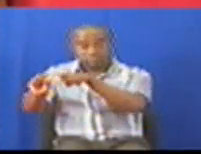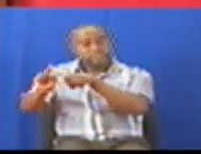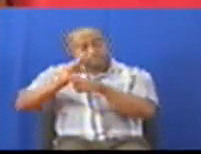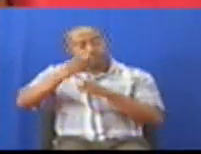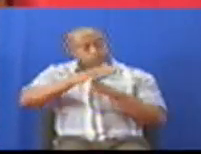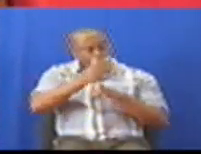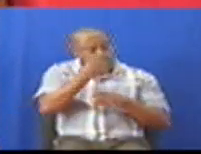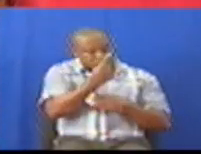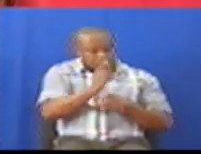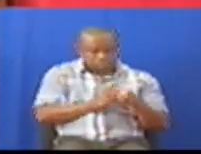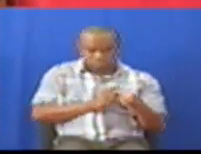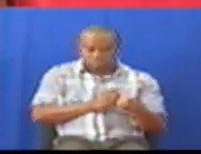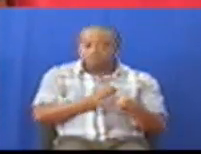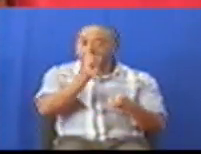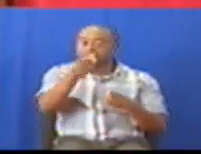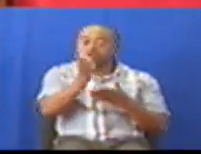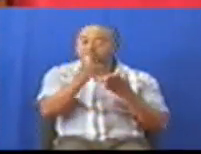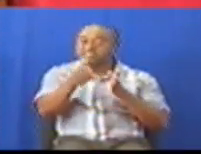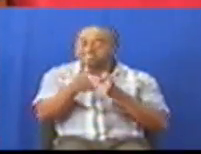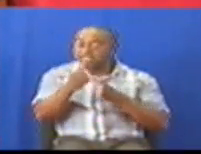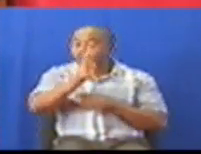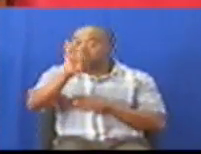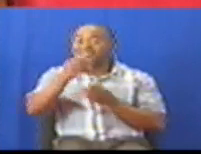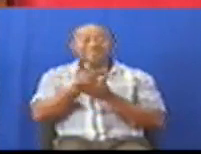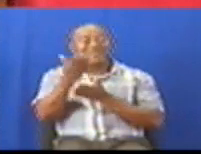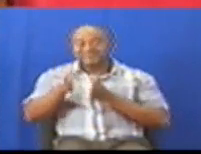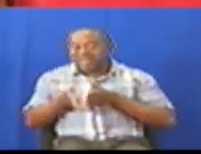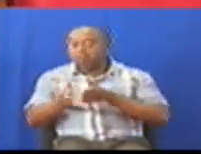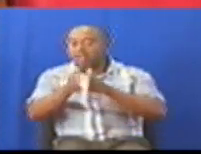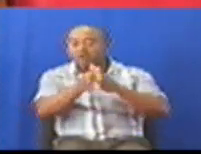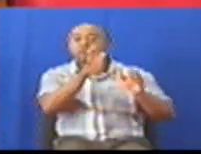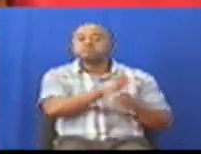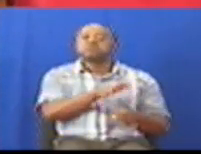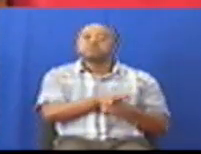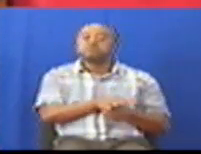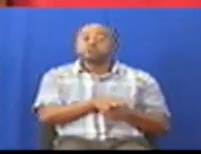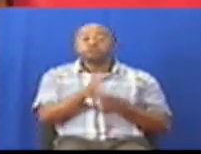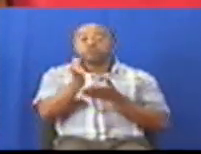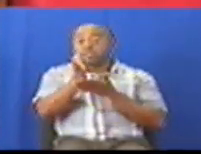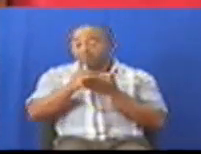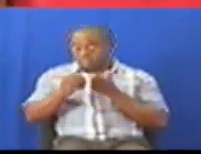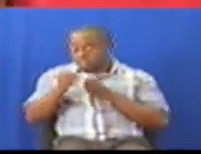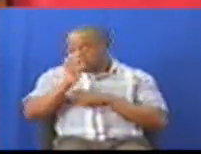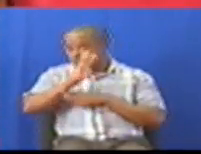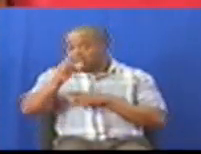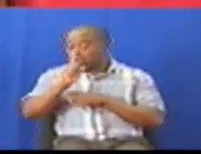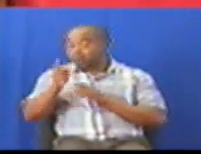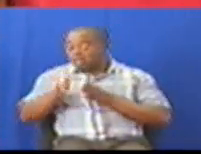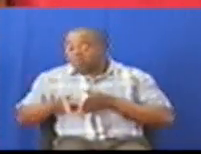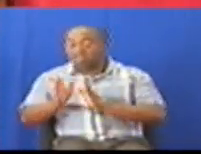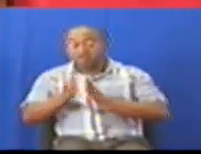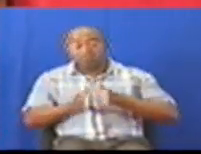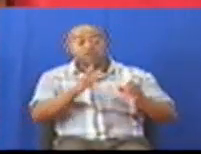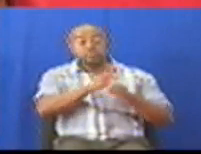kukarabati. Kuna wilaya ambazo hazina barabara nyingi, kuna wilaya ambazo zina barabara nyingi, lakini tukifungua